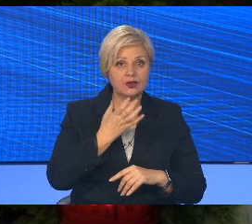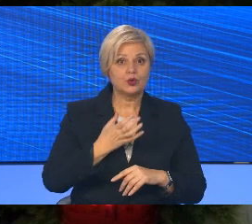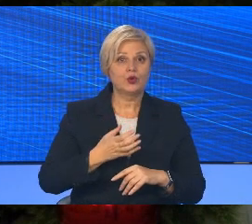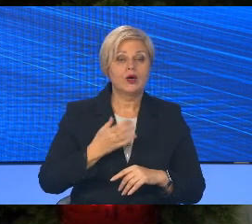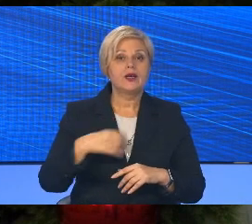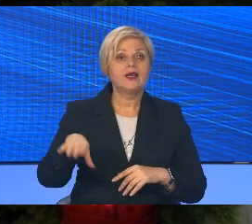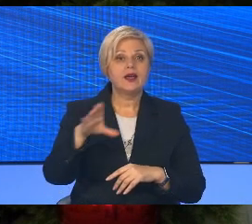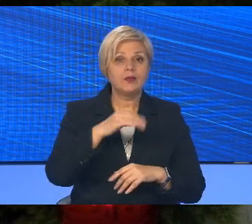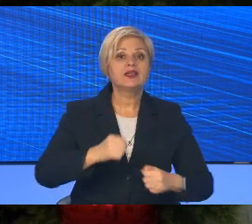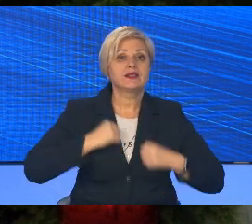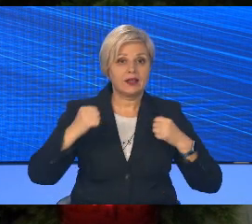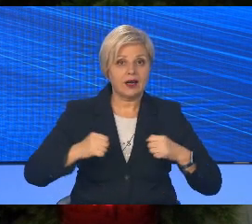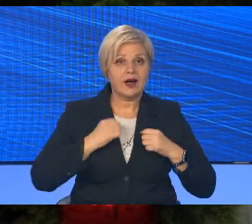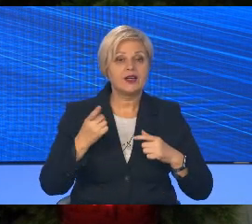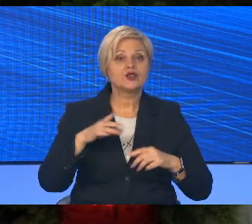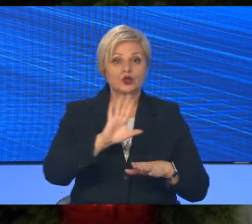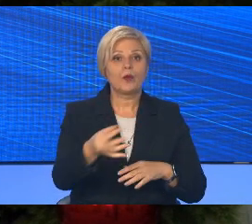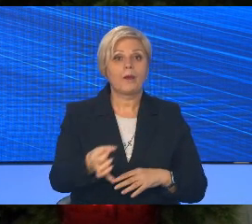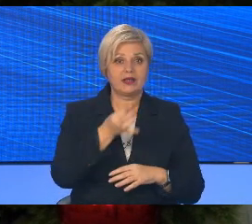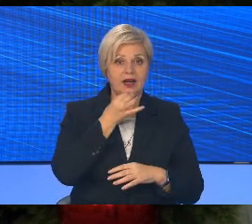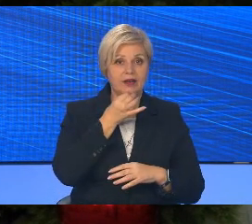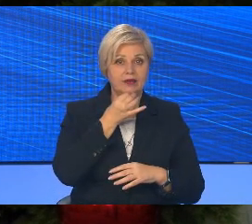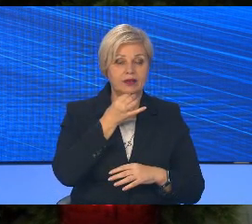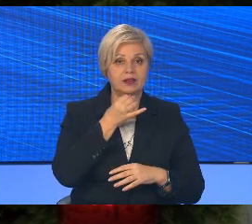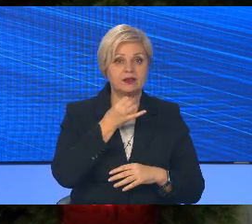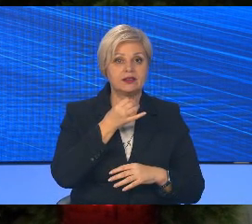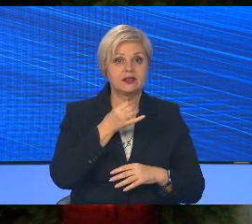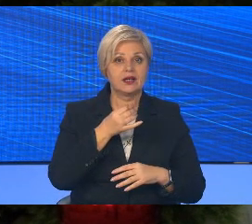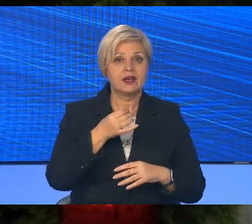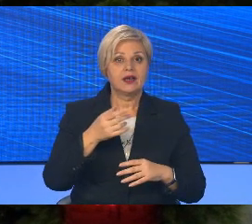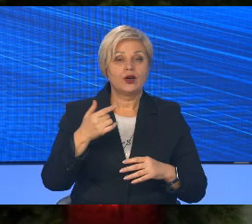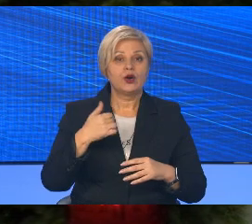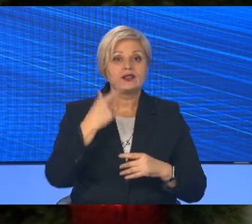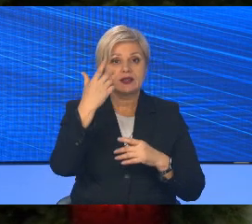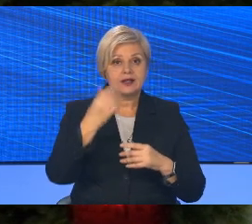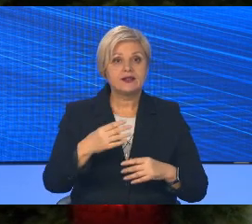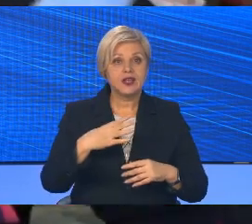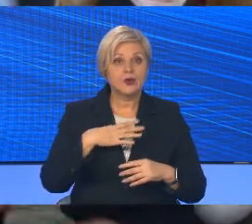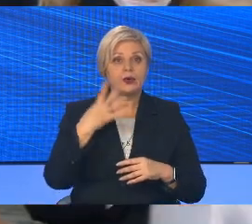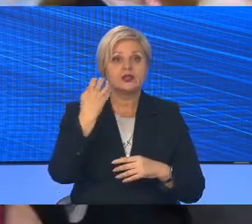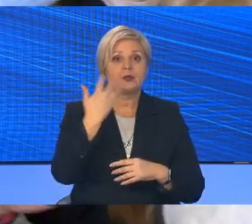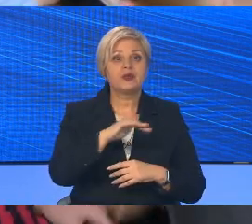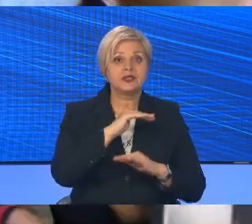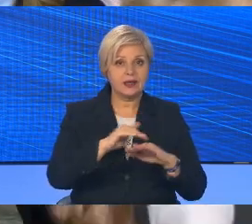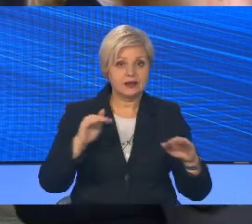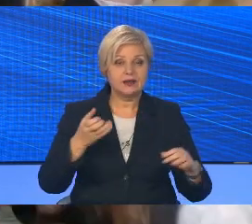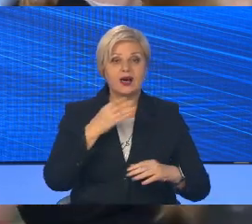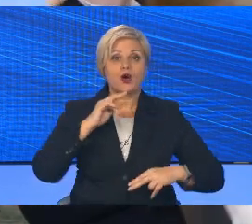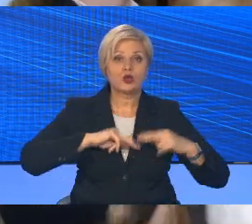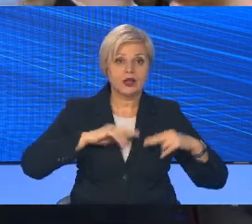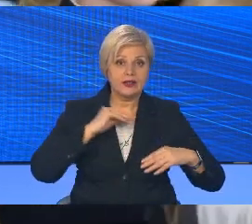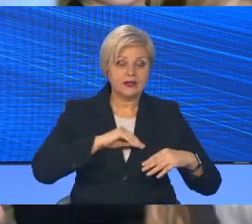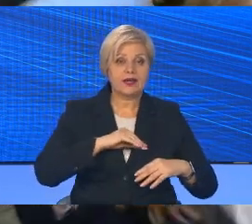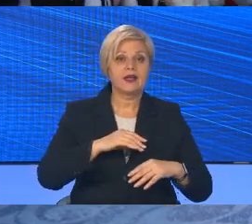мы всячески старались для того, чтобы все не понравилось. А вот за весь день у нас побывало 450 детей. Добрый настрой и